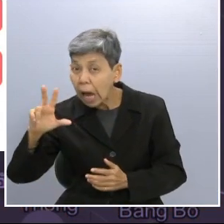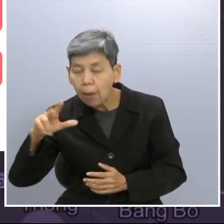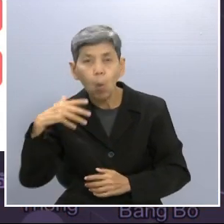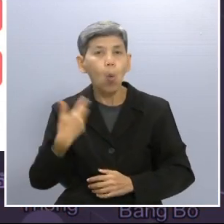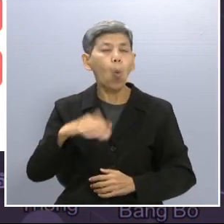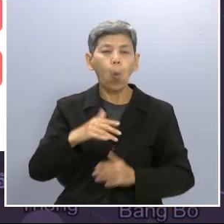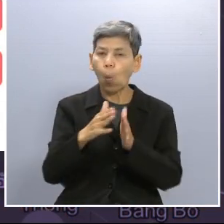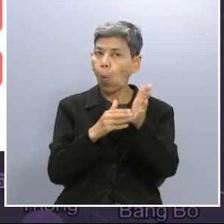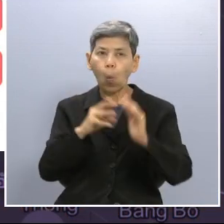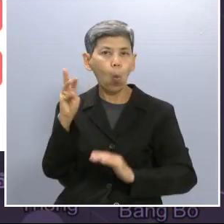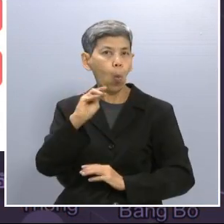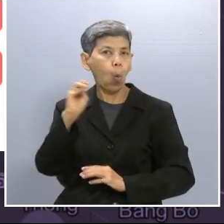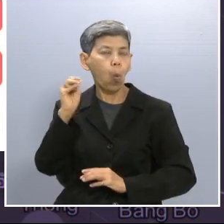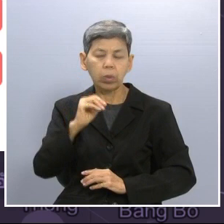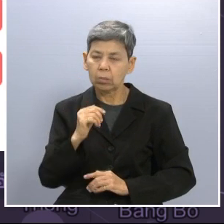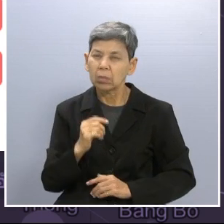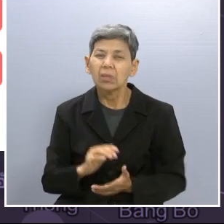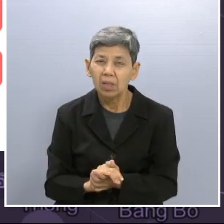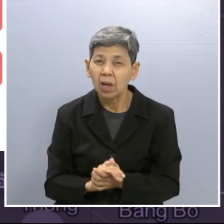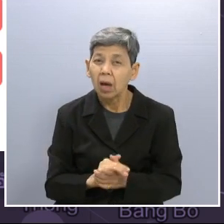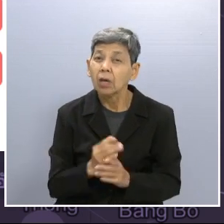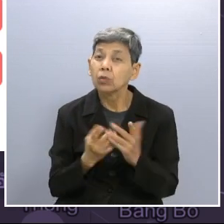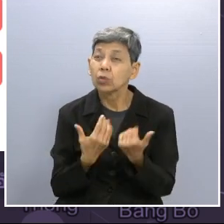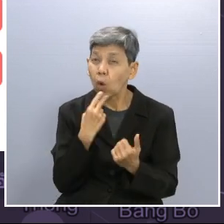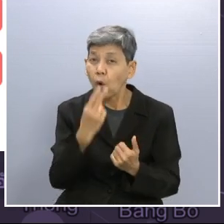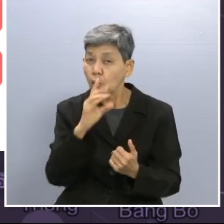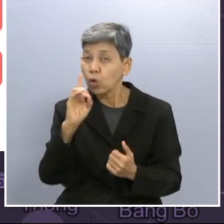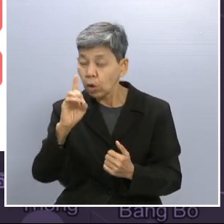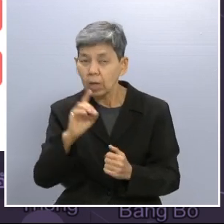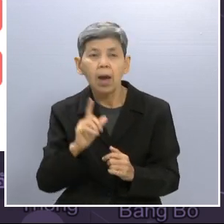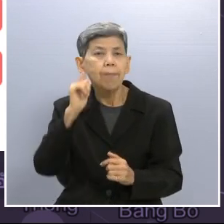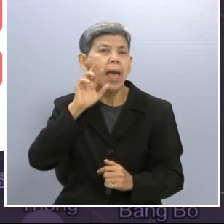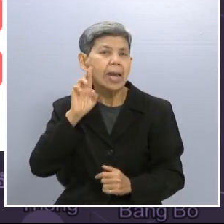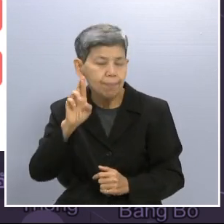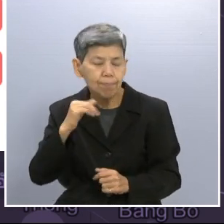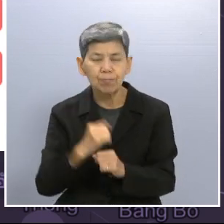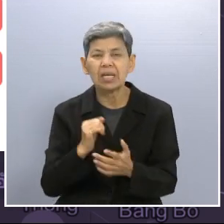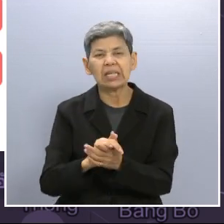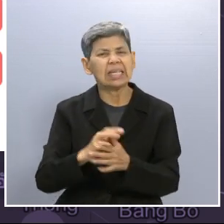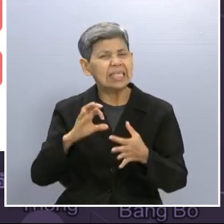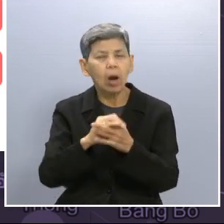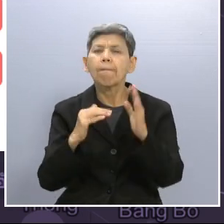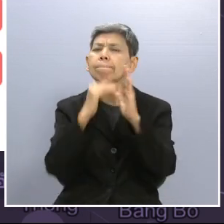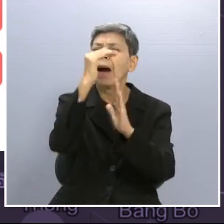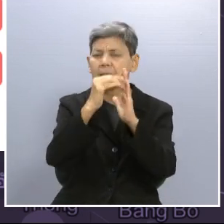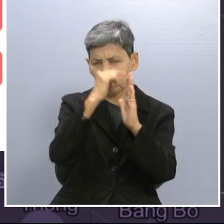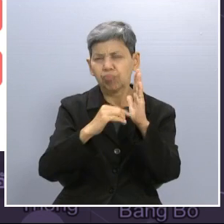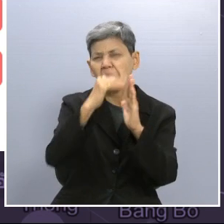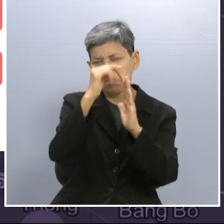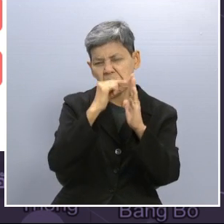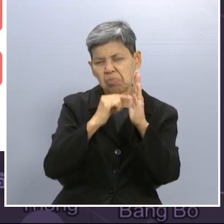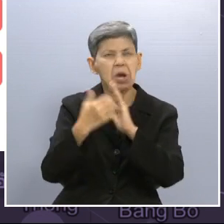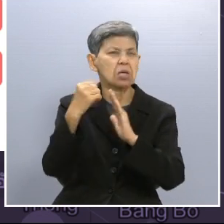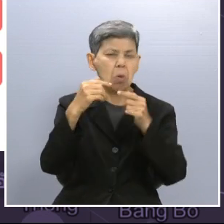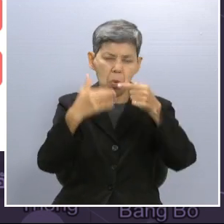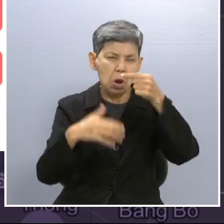สีม่วงแบบม่วงเข้มๆแล้วนะคะดอยสะเก็ดเชียงใหม่ 220แม่ริมเชียงใหม่หรือเป็นต้นส่วนใหญ่จะเป็นภาคเหนือทั้งหมดเลยทั้งหมดเลย 10อันดับ